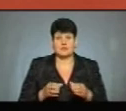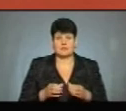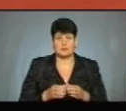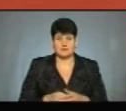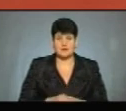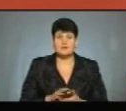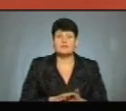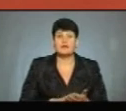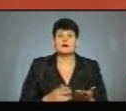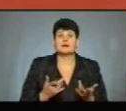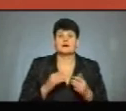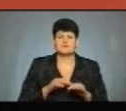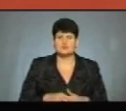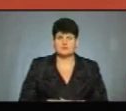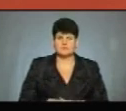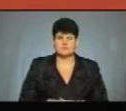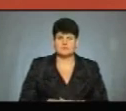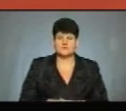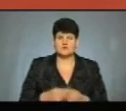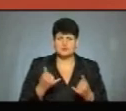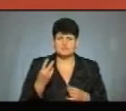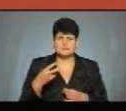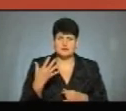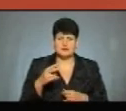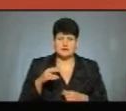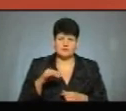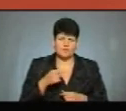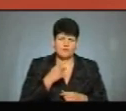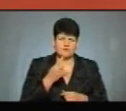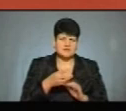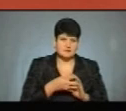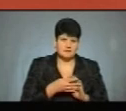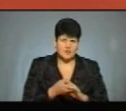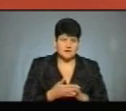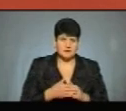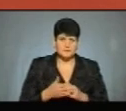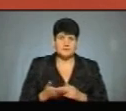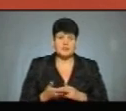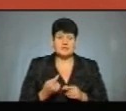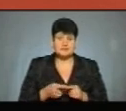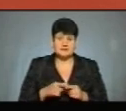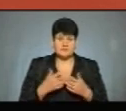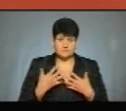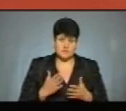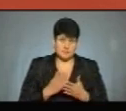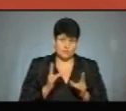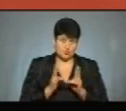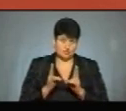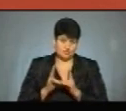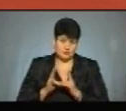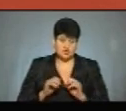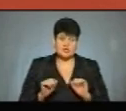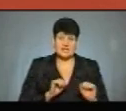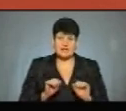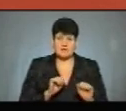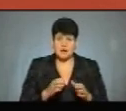Яка далі процедура? У нас сьогодні на календарі 25 листопада, тут кажуть про 29, що це вже певний дедлайн. Зараз мають бути зустрічі з